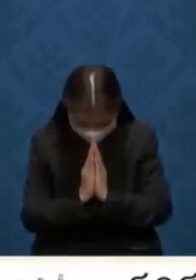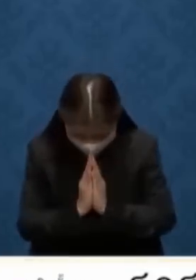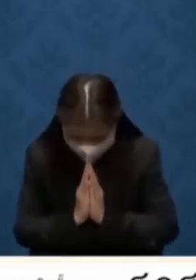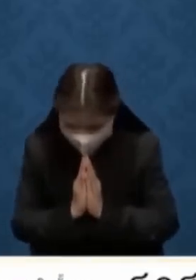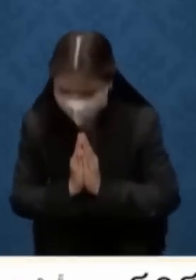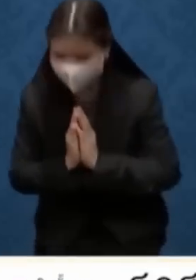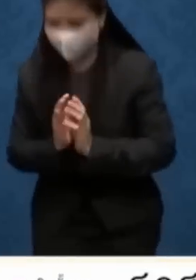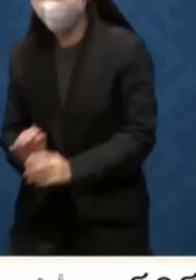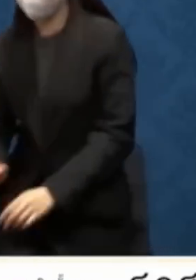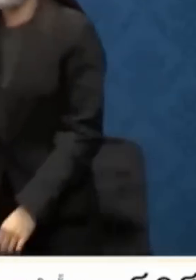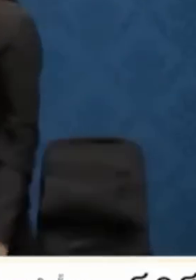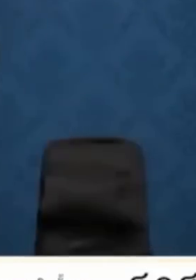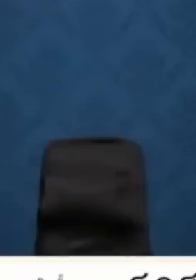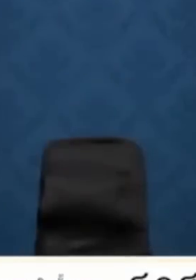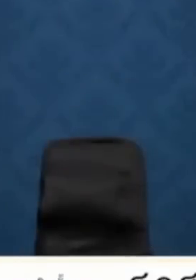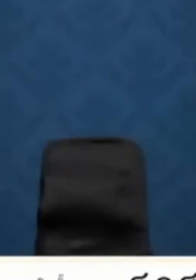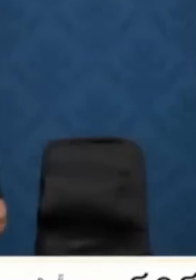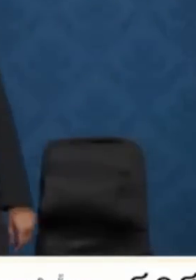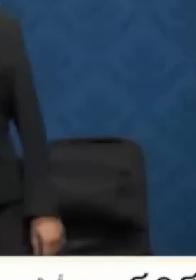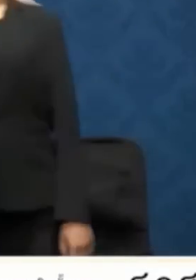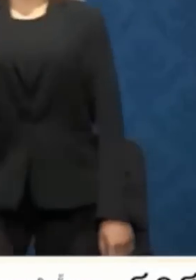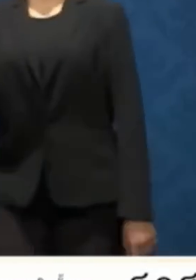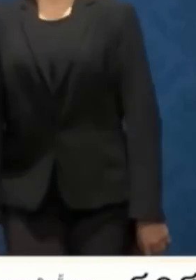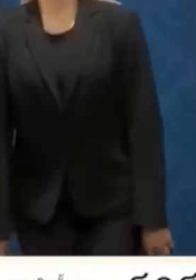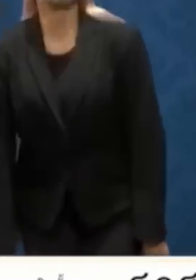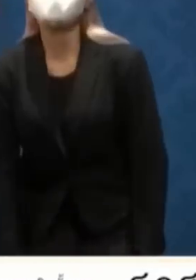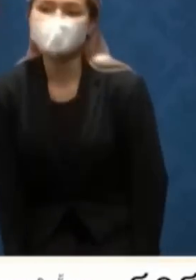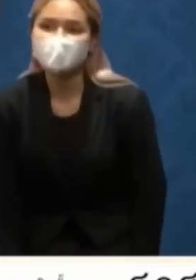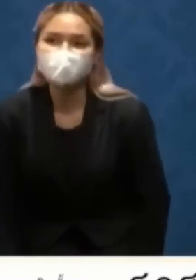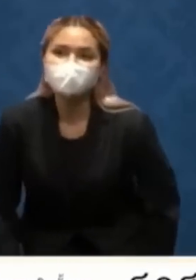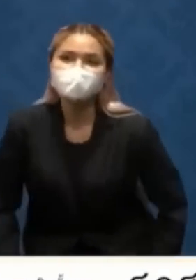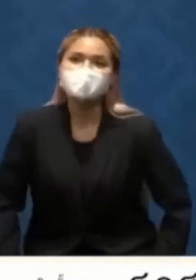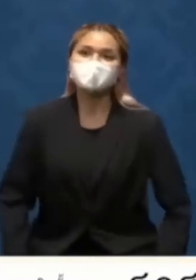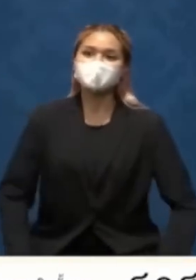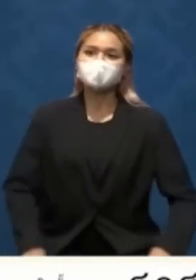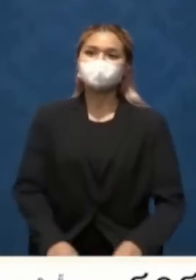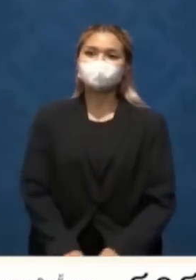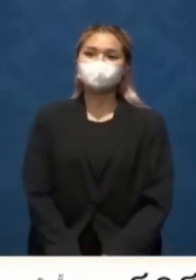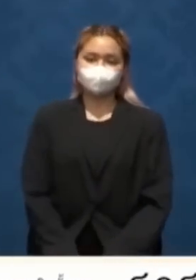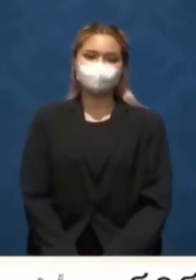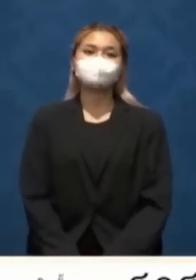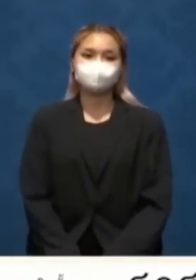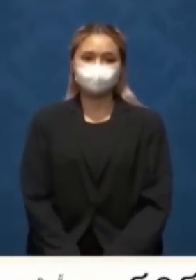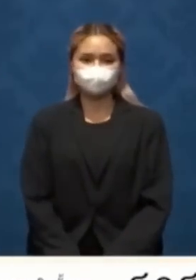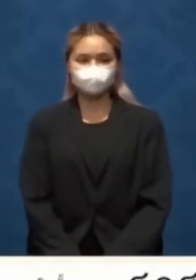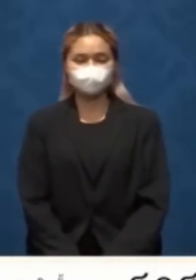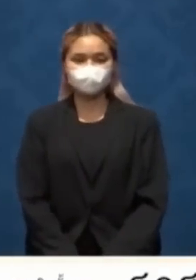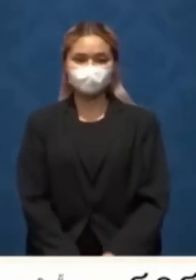ครับขอเรียนถึงเข้าใจนะครับเวลารออภิปราย